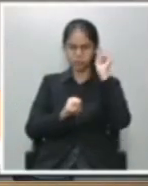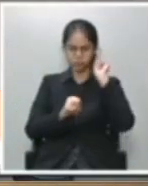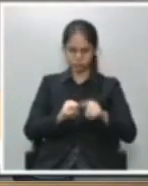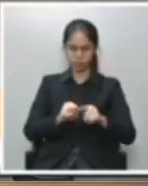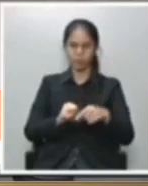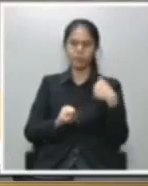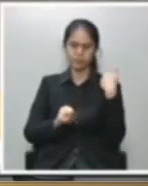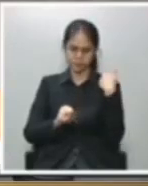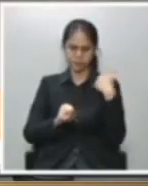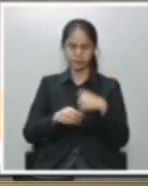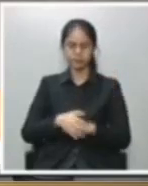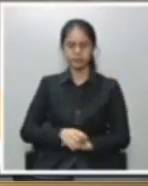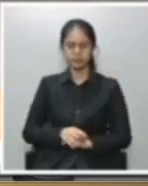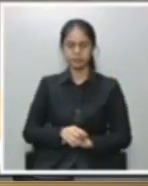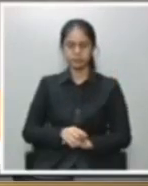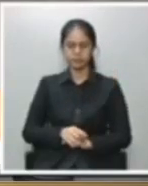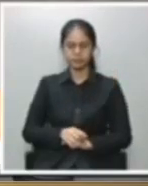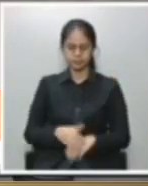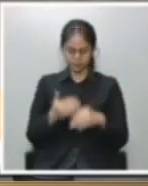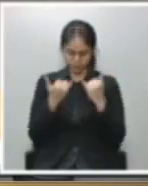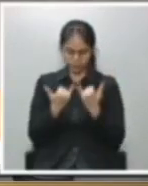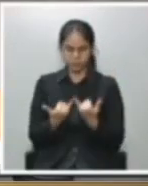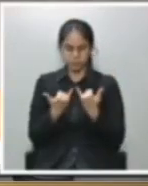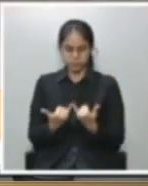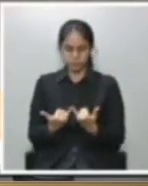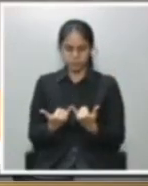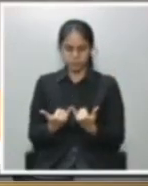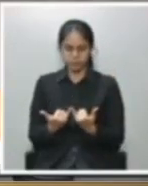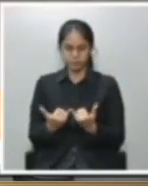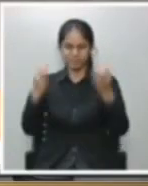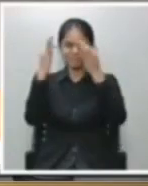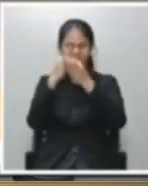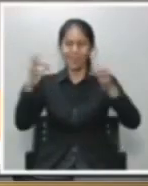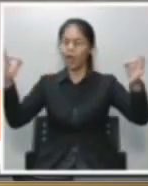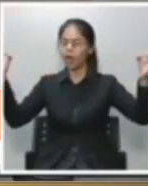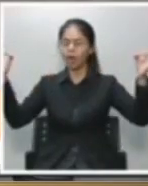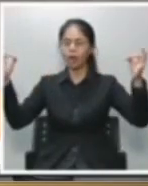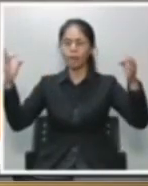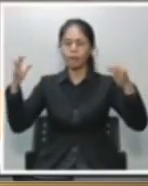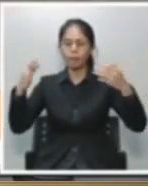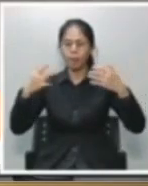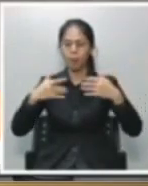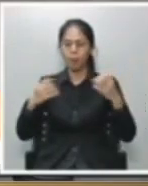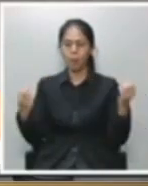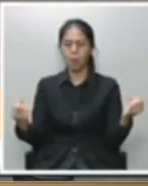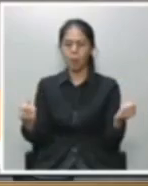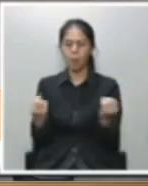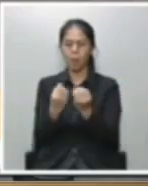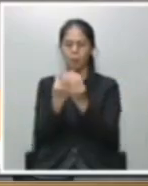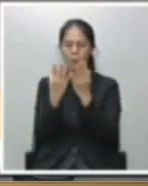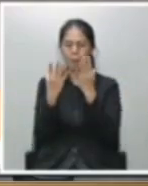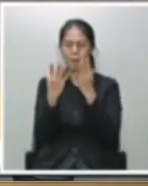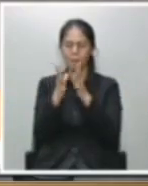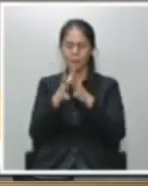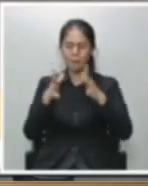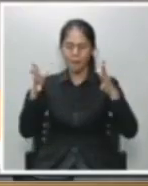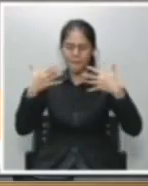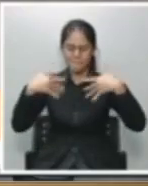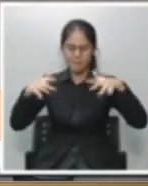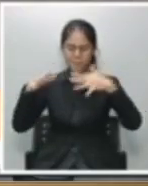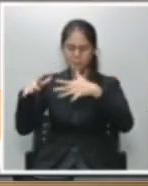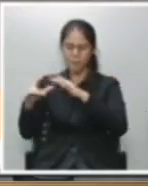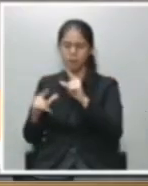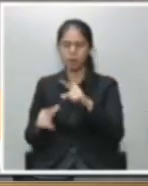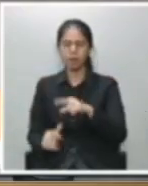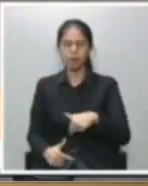วินัยวันนี้เราใช้เสรีภาพเกินเหตุก็เป็นประชาธิปไตยเฟ้อถ้าประชาช